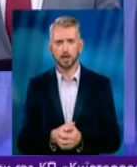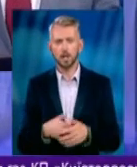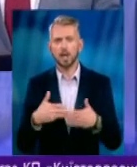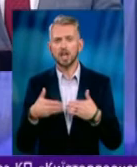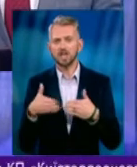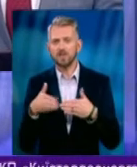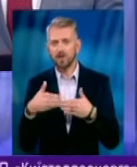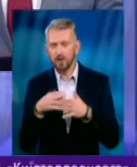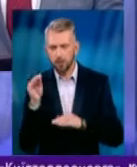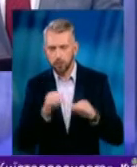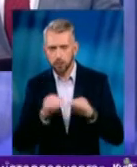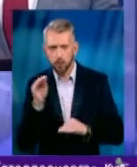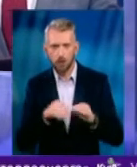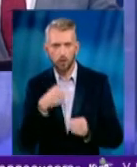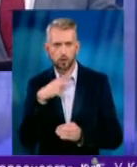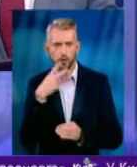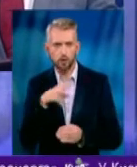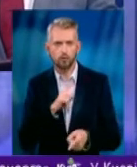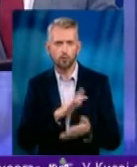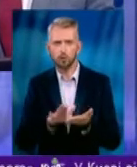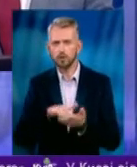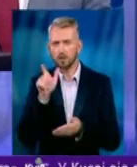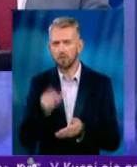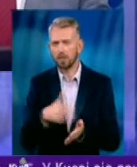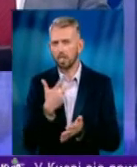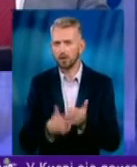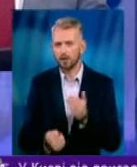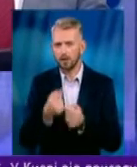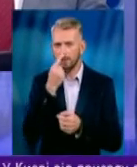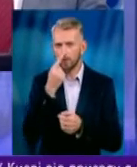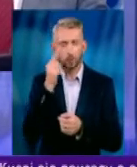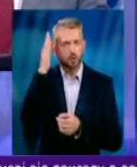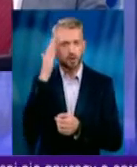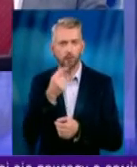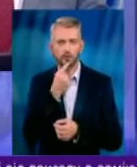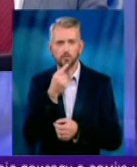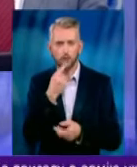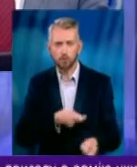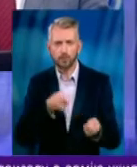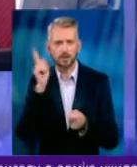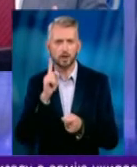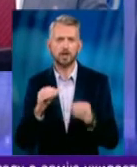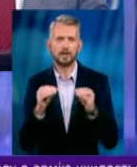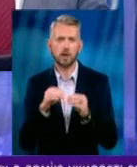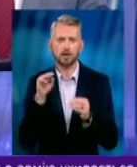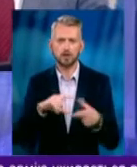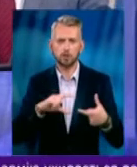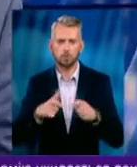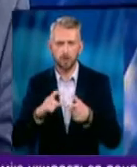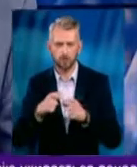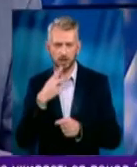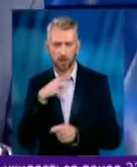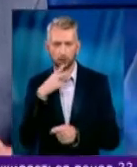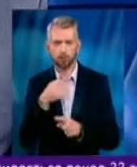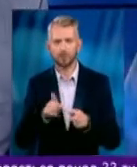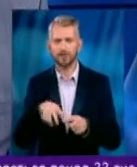Двері фаршировані тютюном. Контрабандист Невдаха під носом митників спробував провести до Ізраїлю десятки тисяч пачок цигарок.